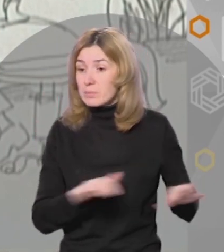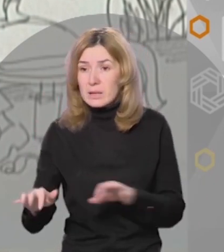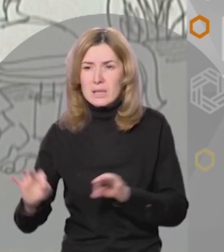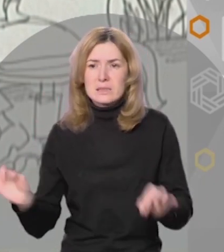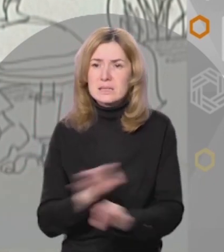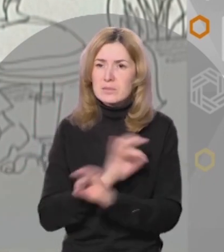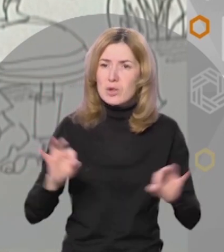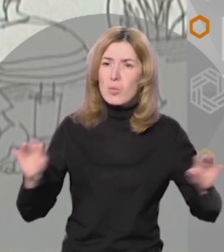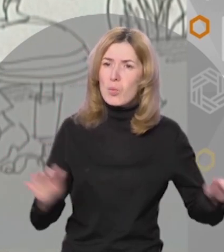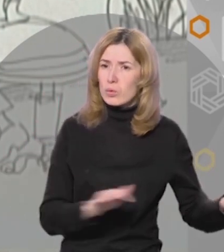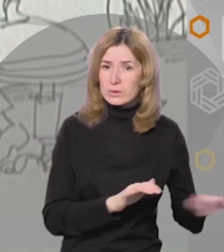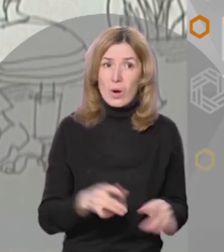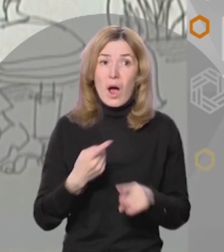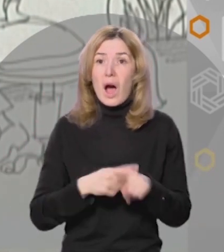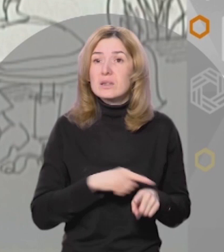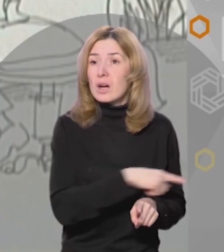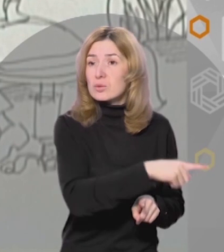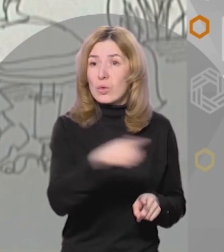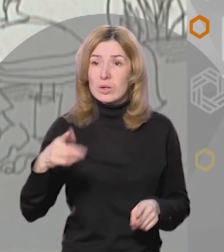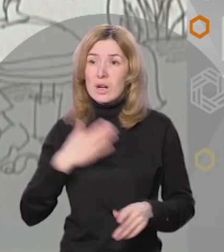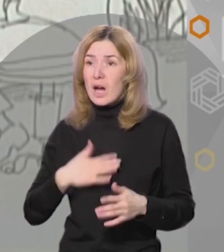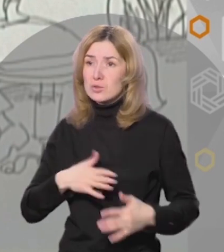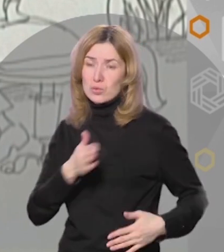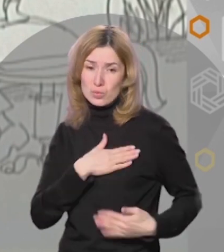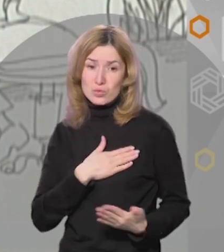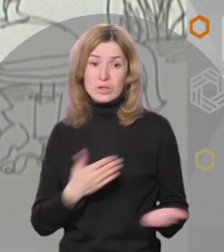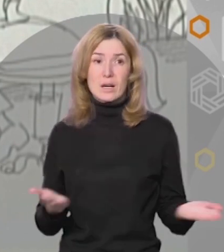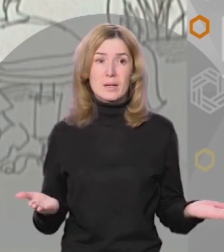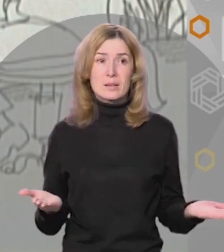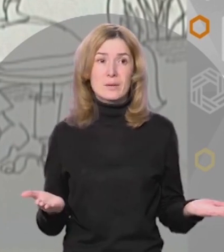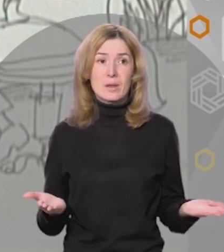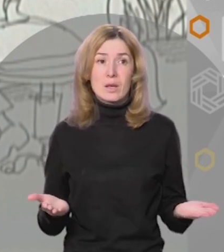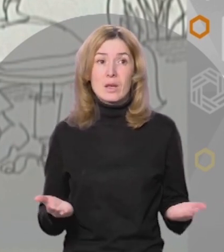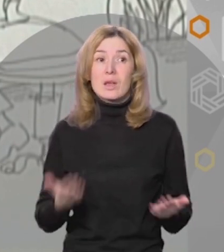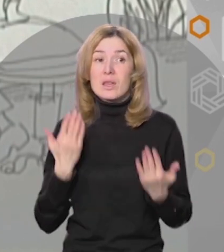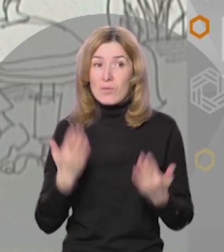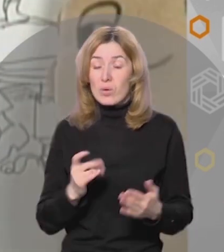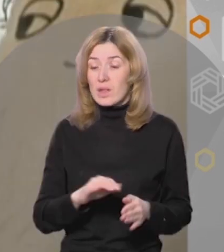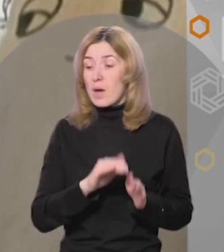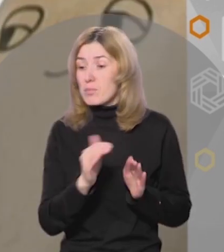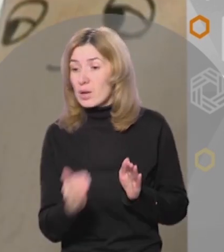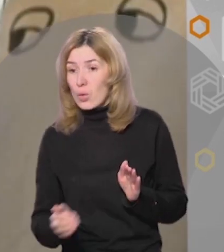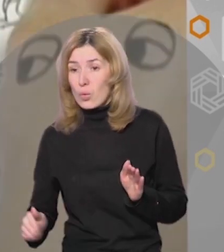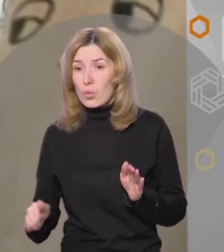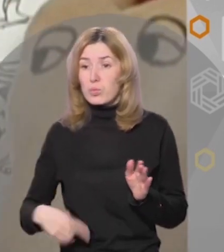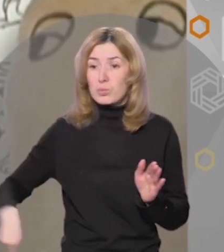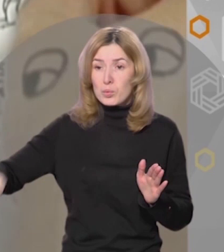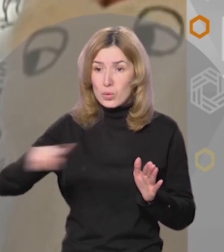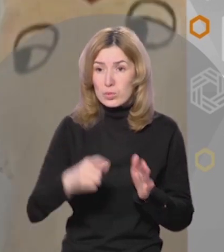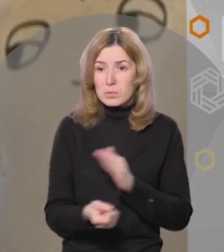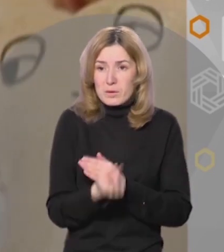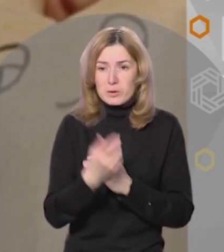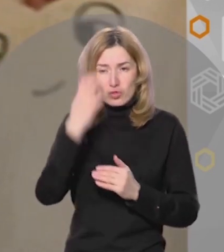исполнять прекрасную музыку, от которой радуется душа. И вот на берегу пруда появился